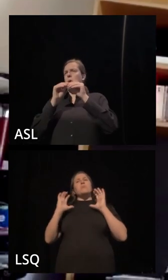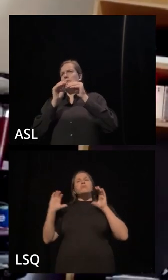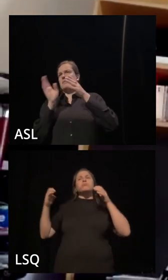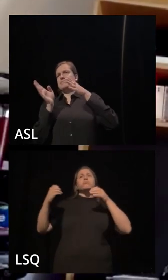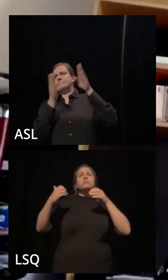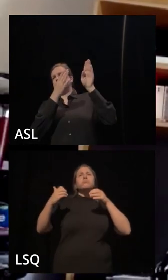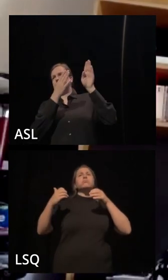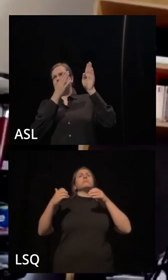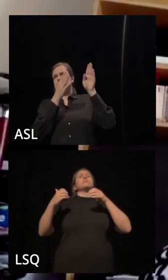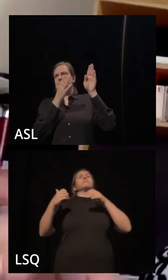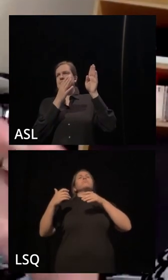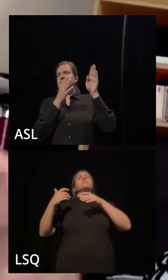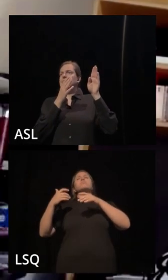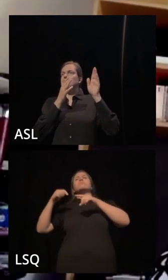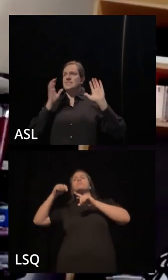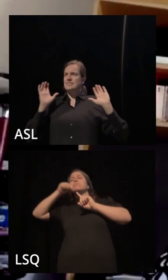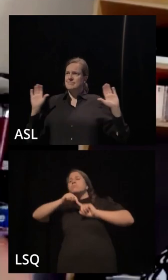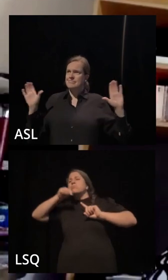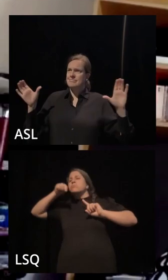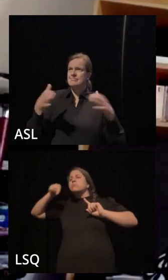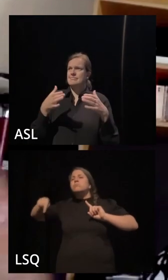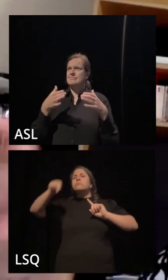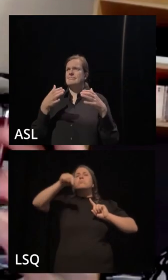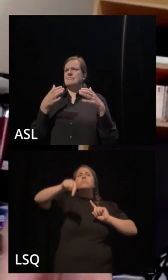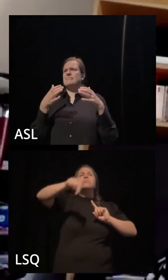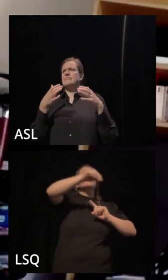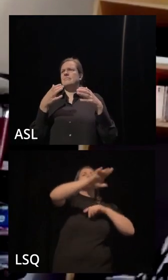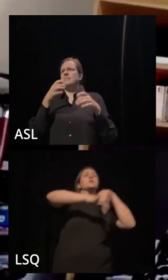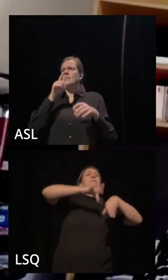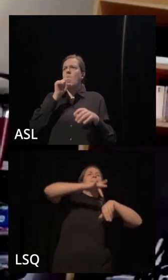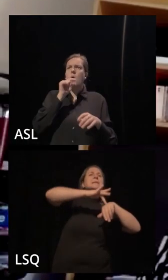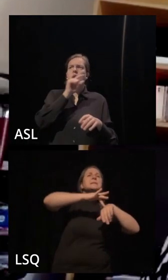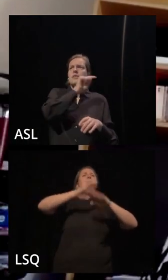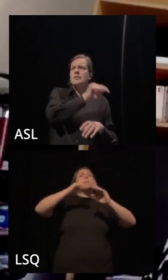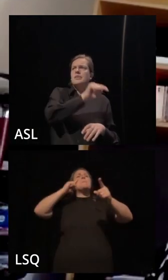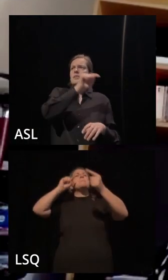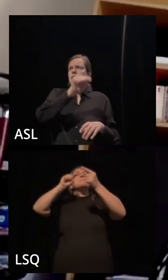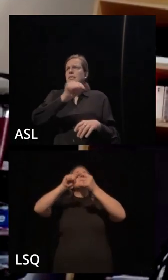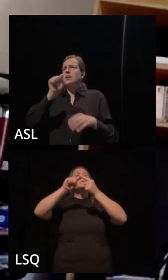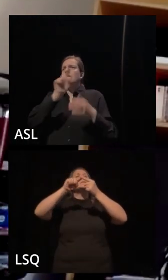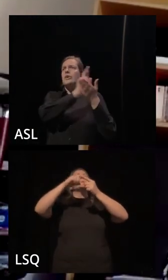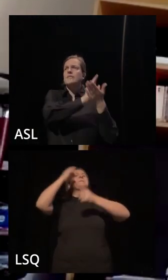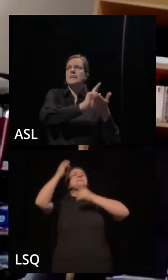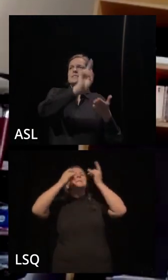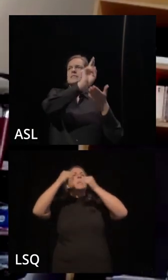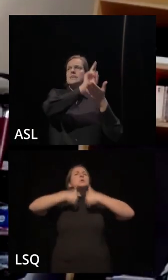Mission Val-de-Loire, la Maison des sciences de l'homme, des universitaires, l'Université populaire,